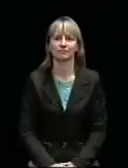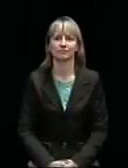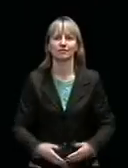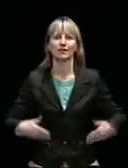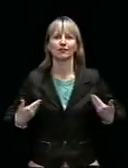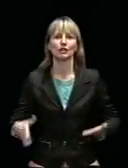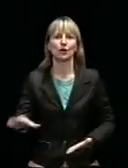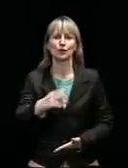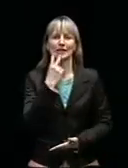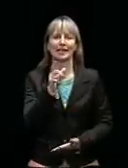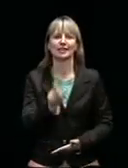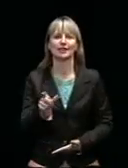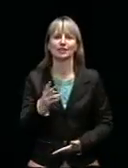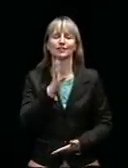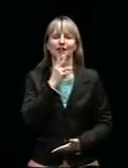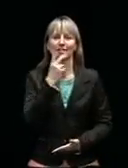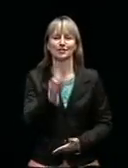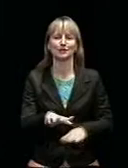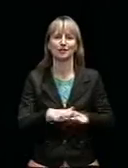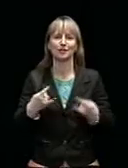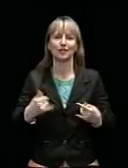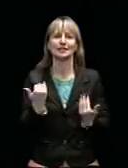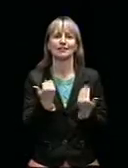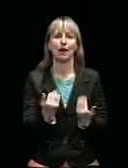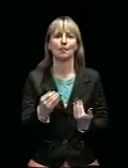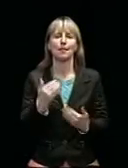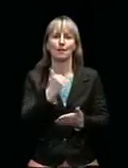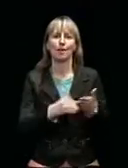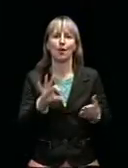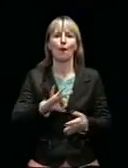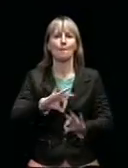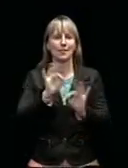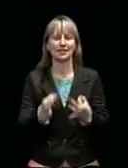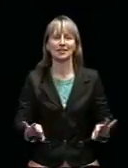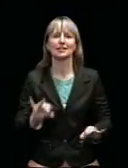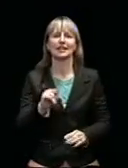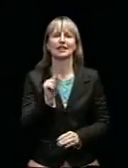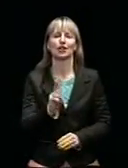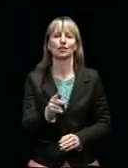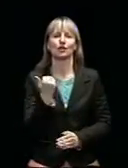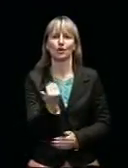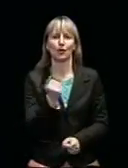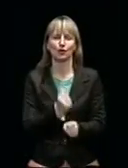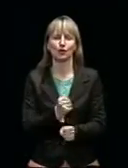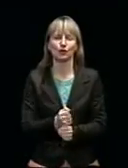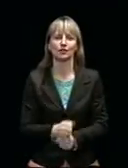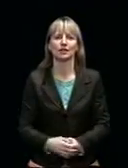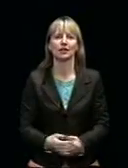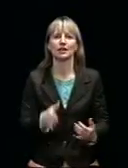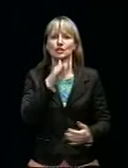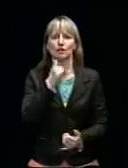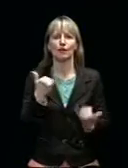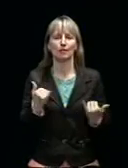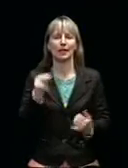Вітаю усіх глядачів та глядачок Суспільного, з вами «Рефрен» – програма про мистецтво і тих, хто його творить.